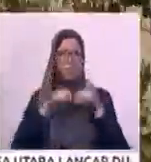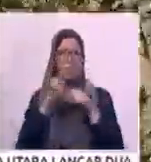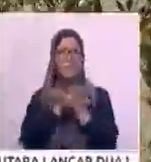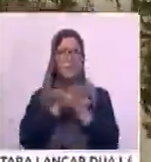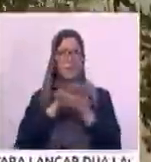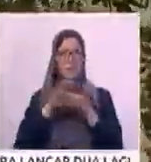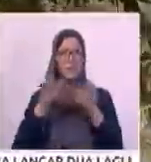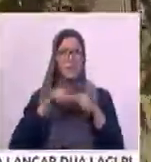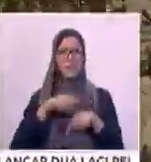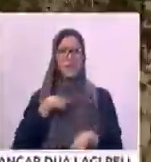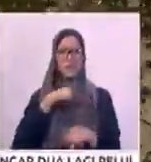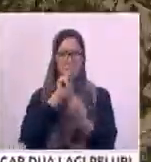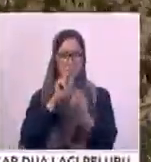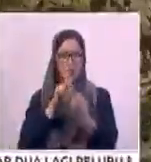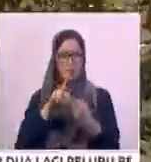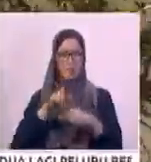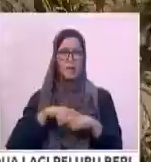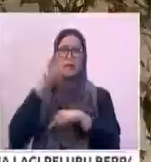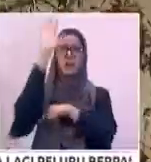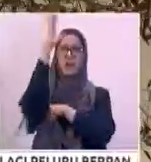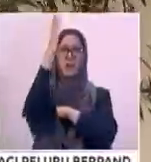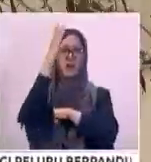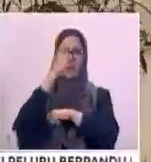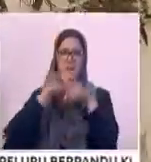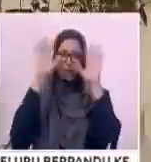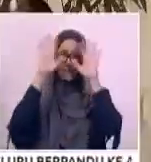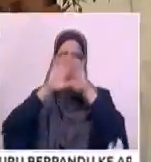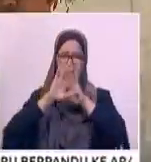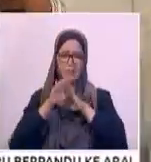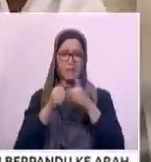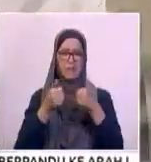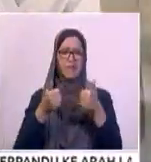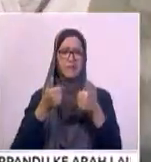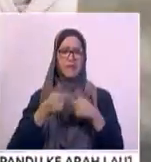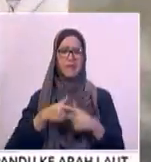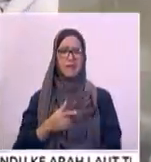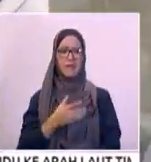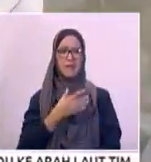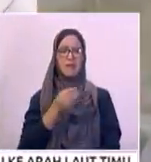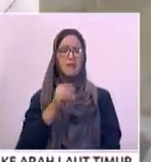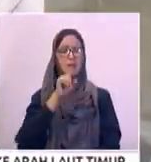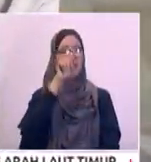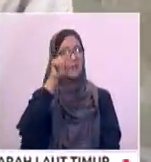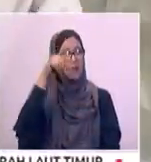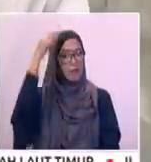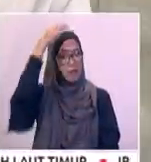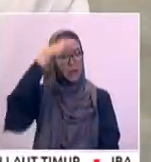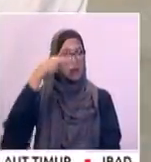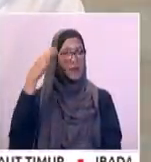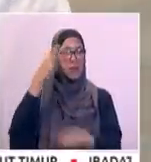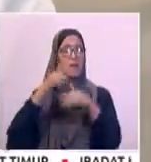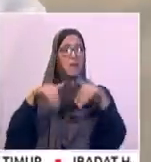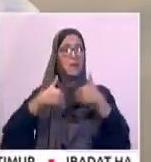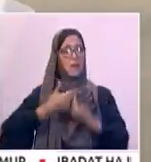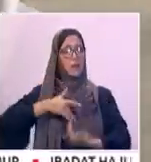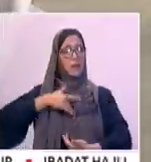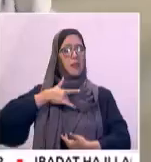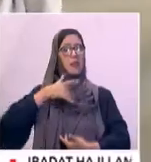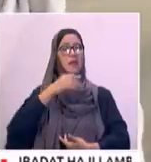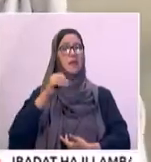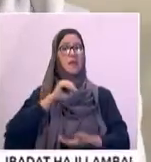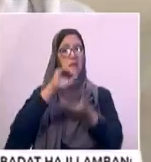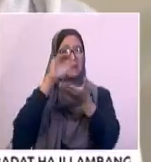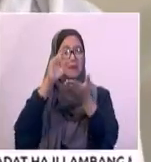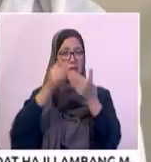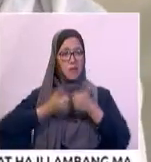juga di bawah pokok redup-redup. Okey, Haji, apa perasaannya dan juga mungkin ucapan sempena Hari Raya ni? Okey, alhamdulillah